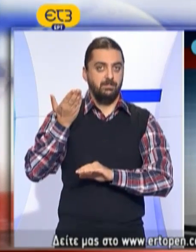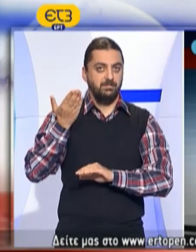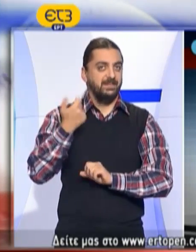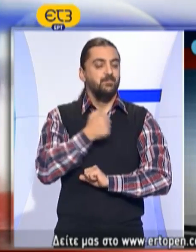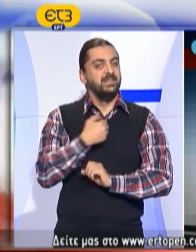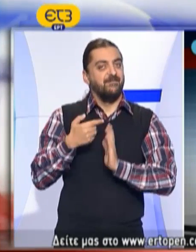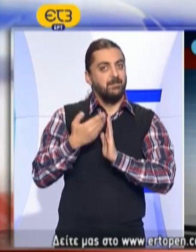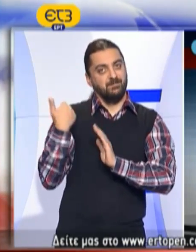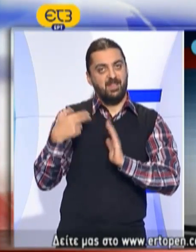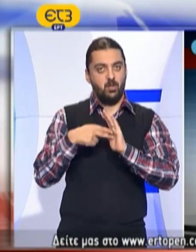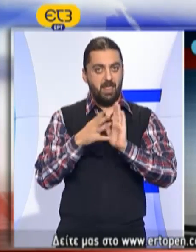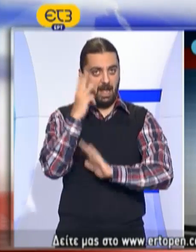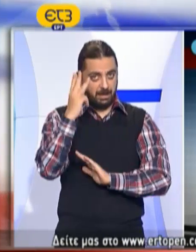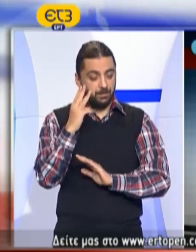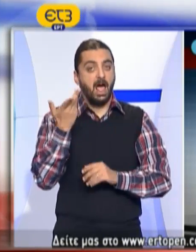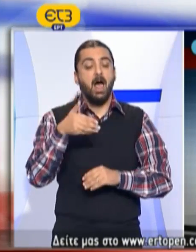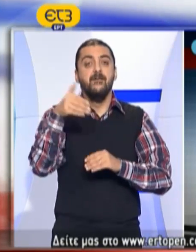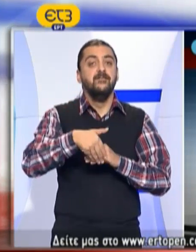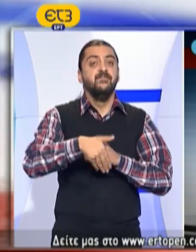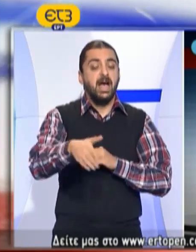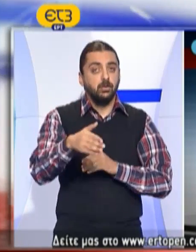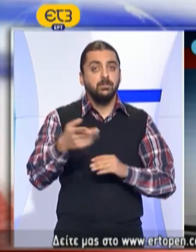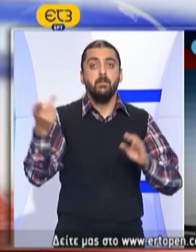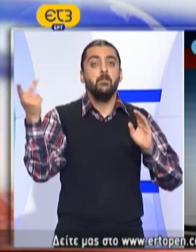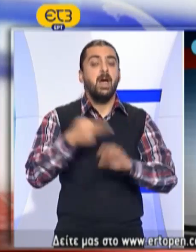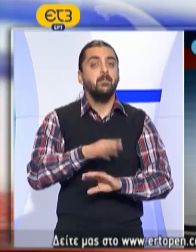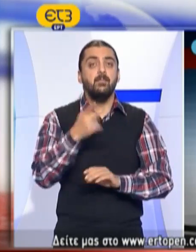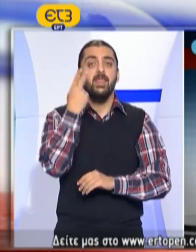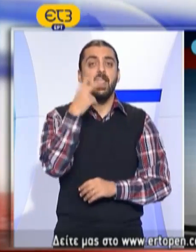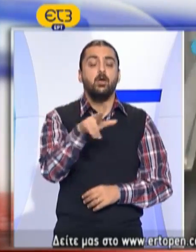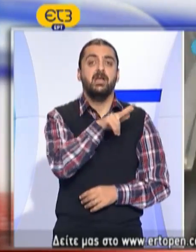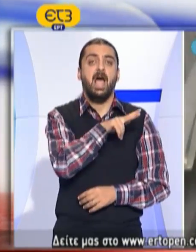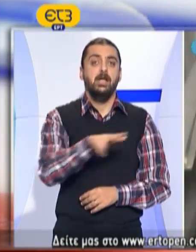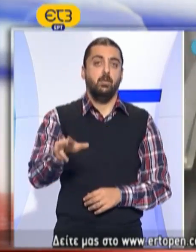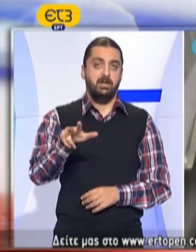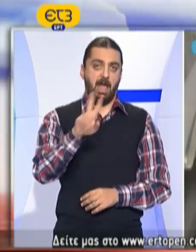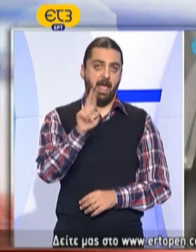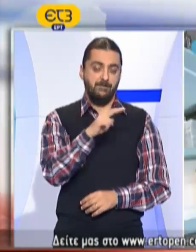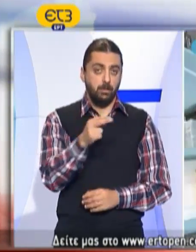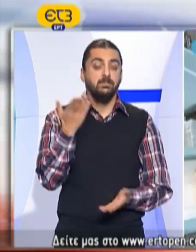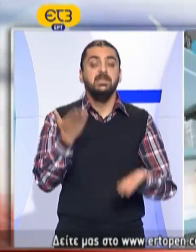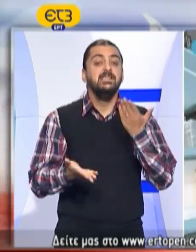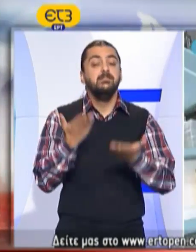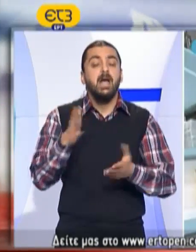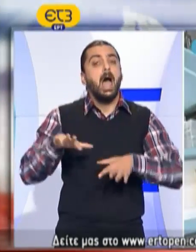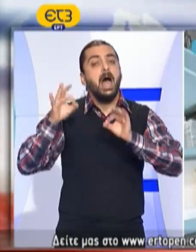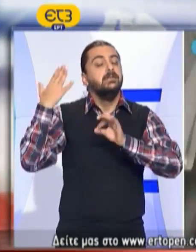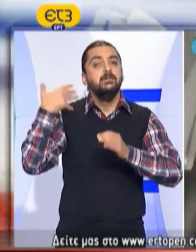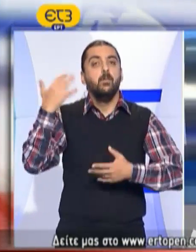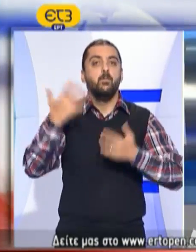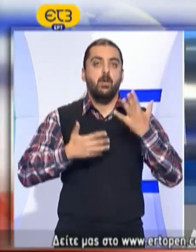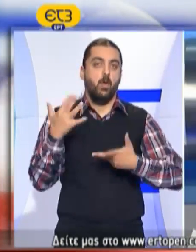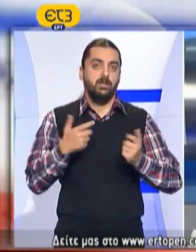2013. Ωστόσο, φέτος καταγράφεται περικοπή κατά 200 εκατομμύρια σε σχέση με τον αρχικό προϋπολογισμό.